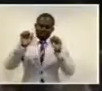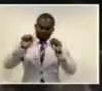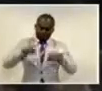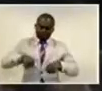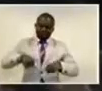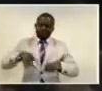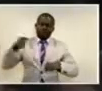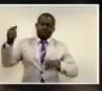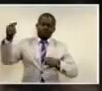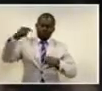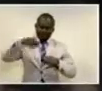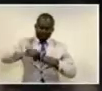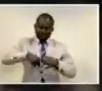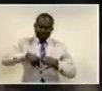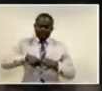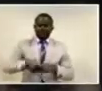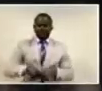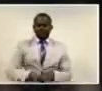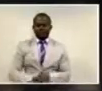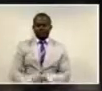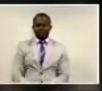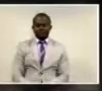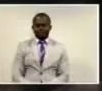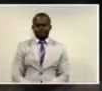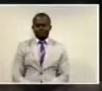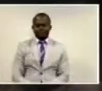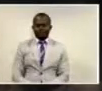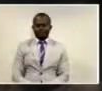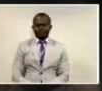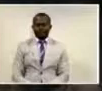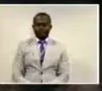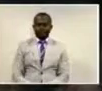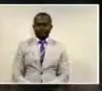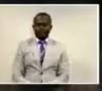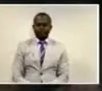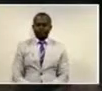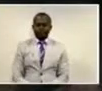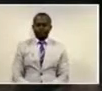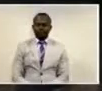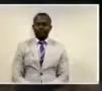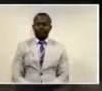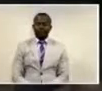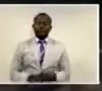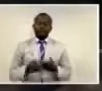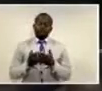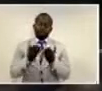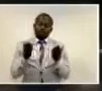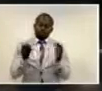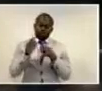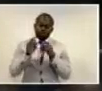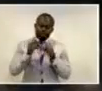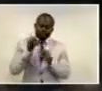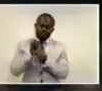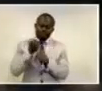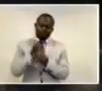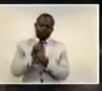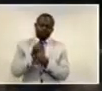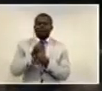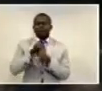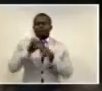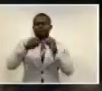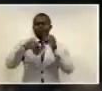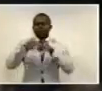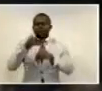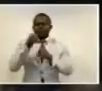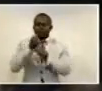niko niko abantu bakora niko amasoko akorwa niko